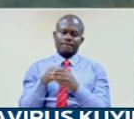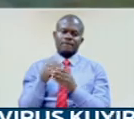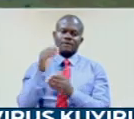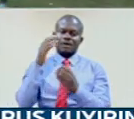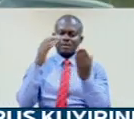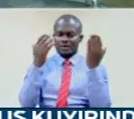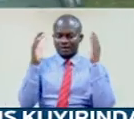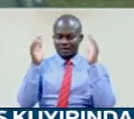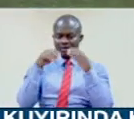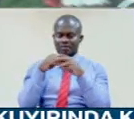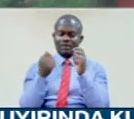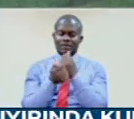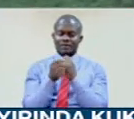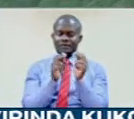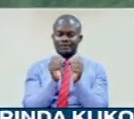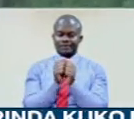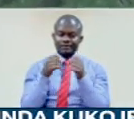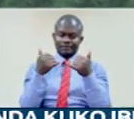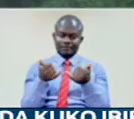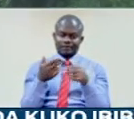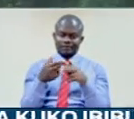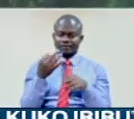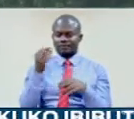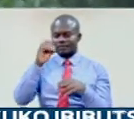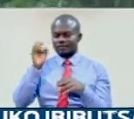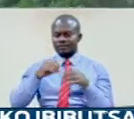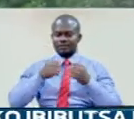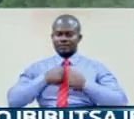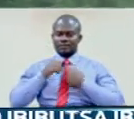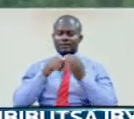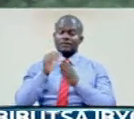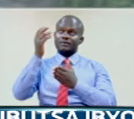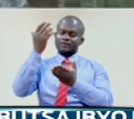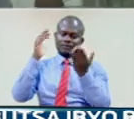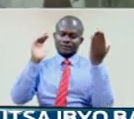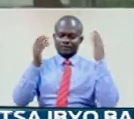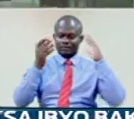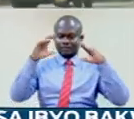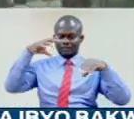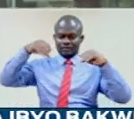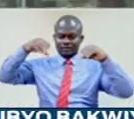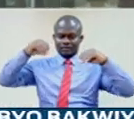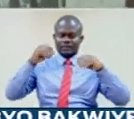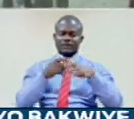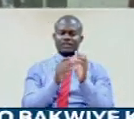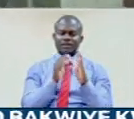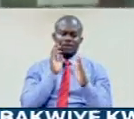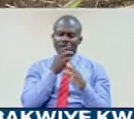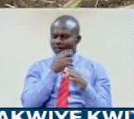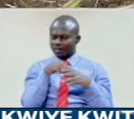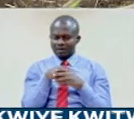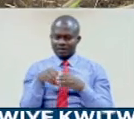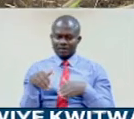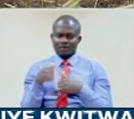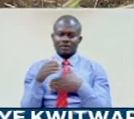amashyamba no kuvugurura yari asanzwe. Kuri ubu 30% by'ubuso bw'u Rwanda ni amashyamba. Harimo kandi gutunganya amazi, imigezi